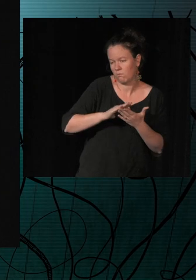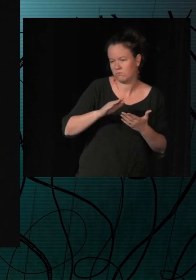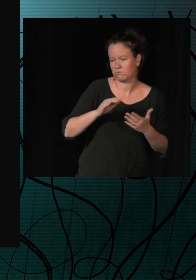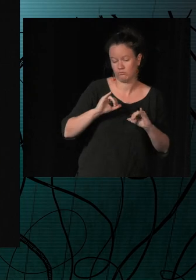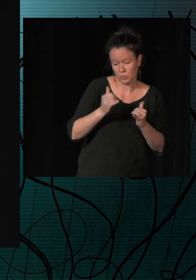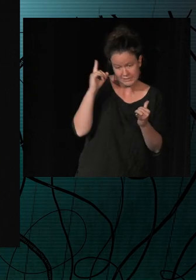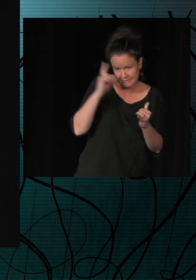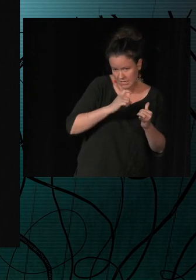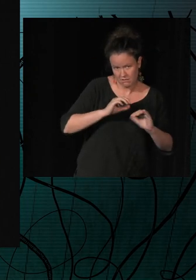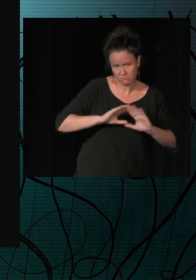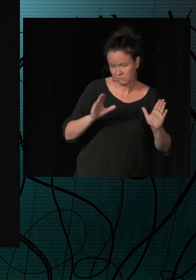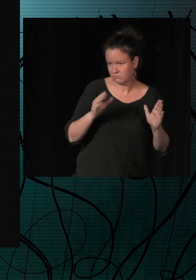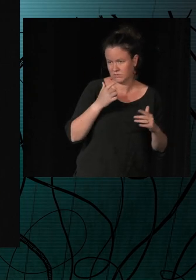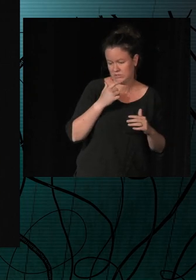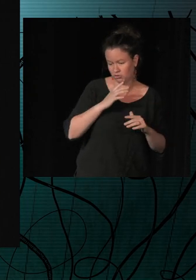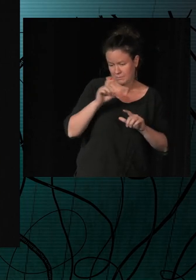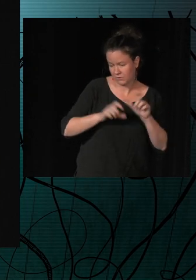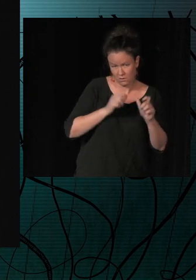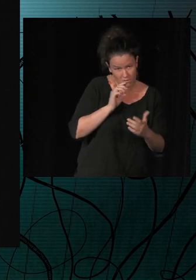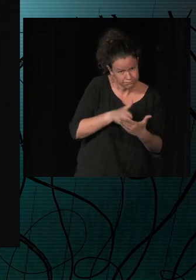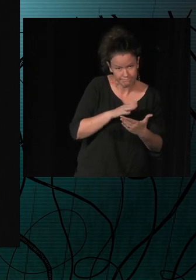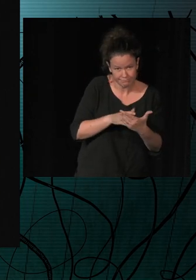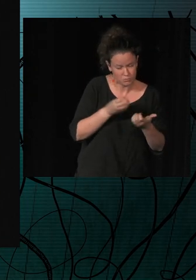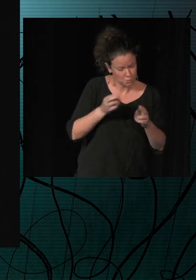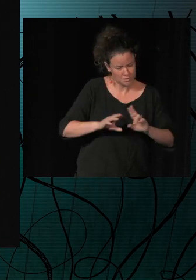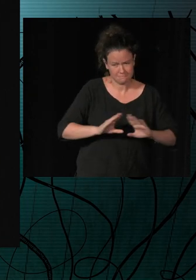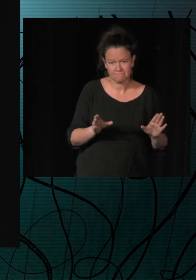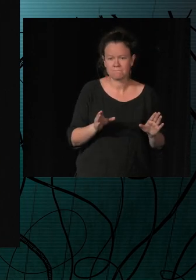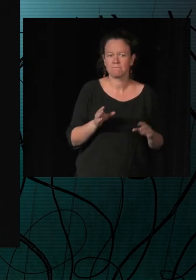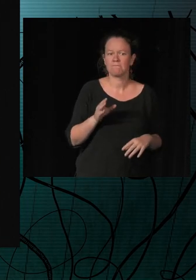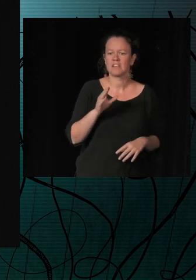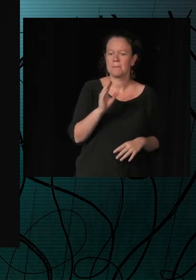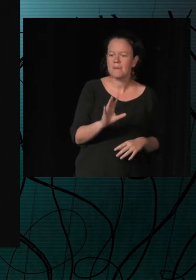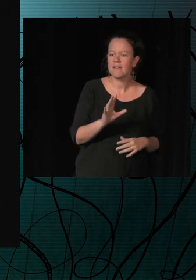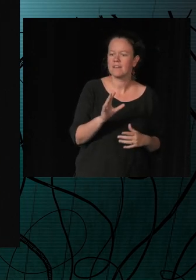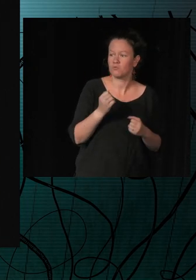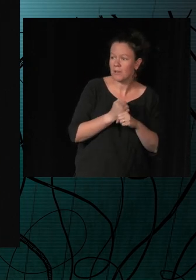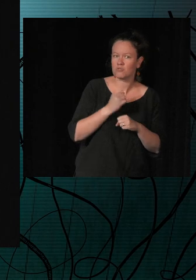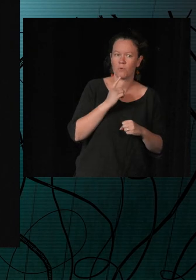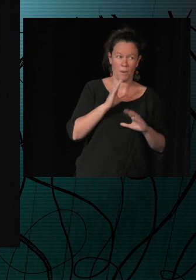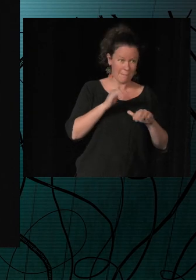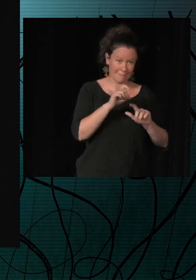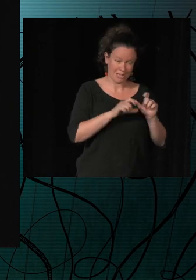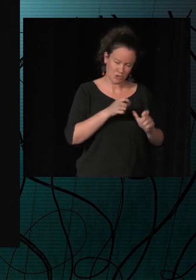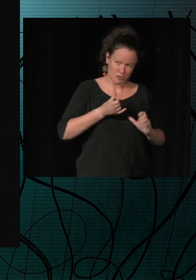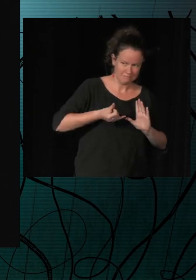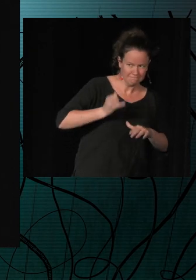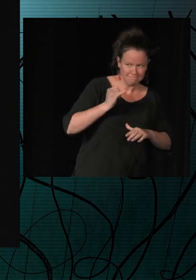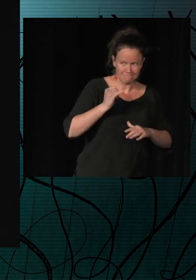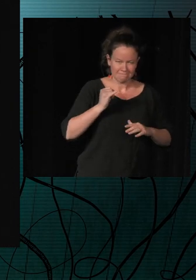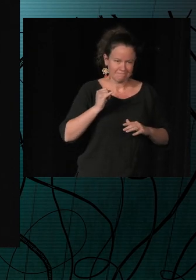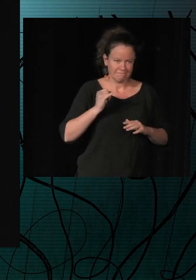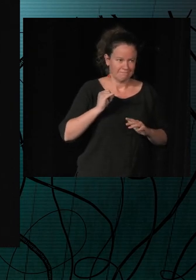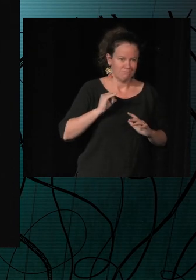euh bah j'ai l'impression que il on cherche en plus à encore plus les enfermer dans un espèce de carcan de